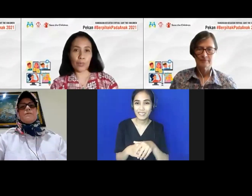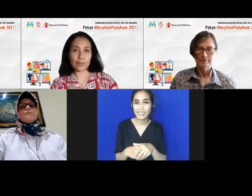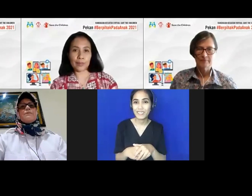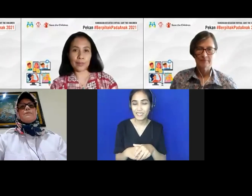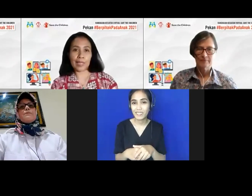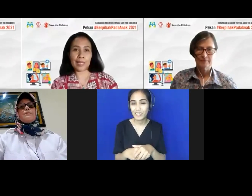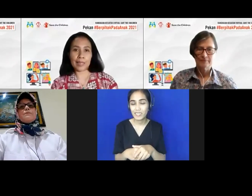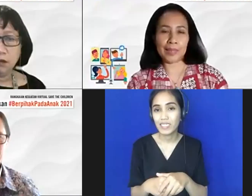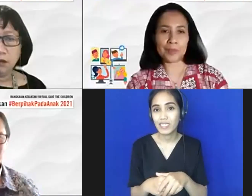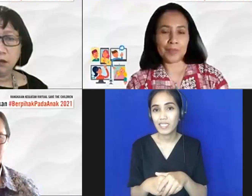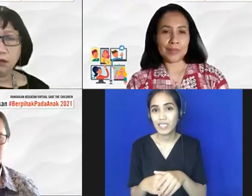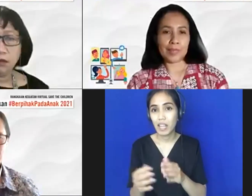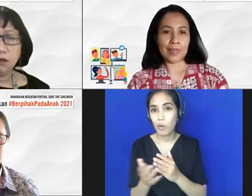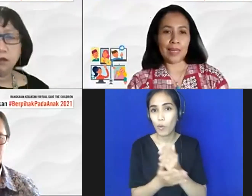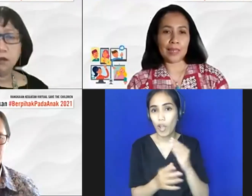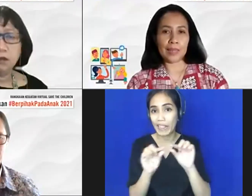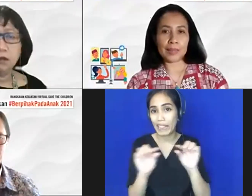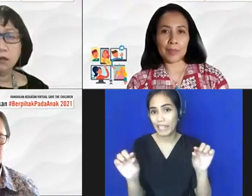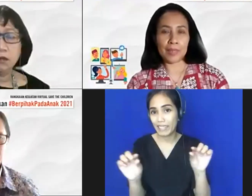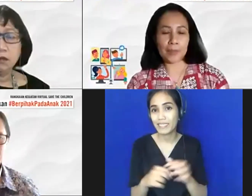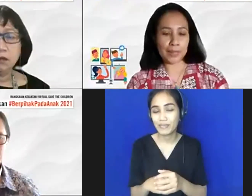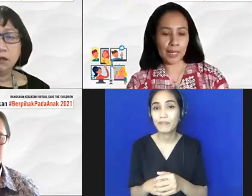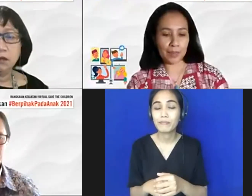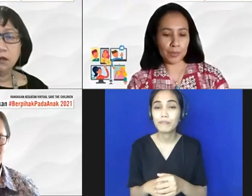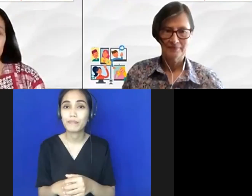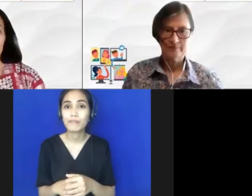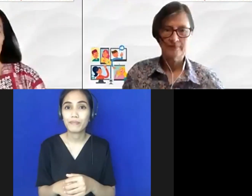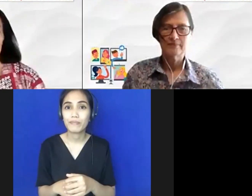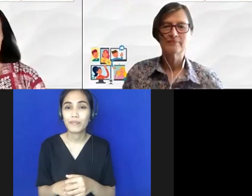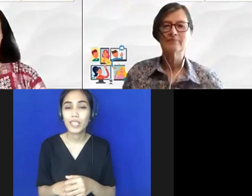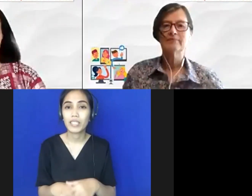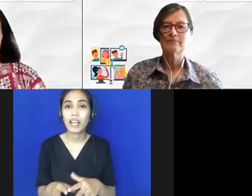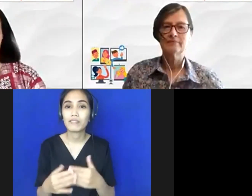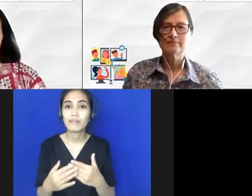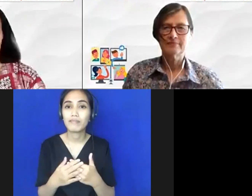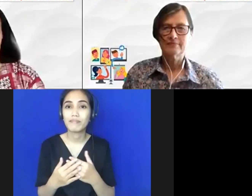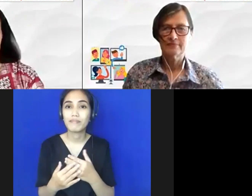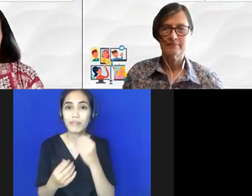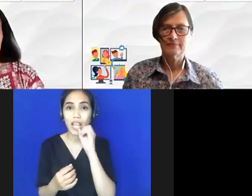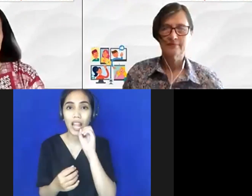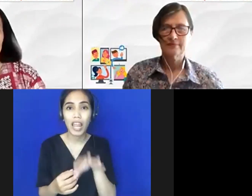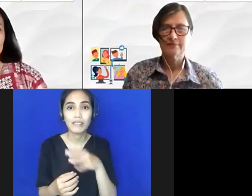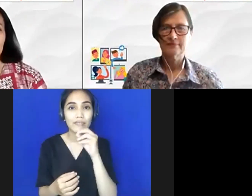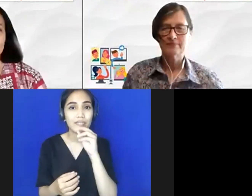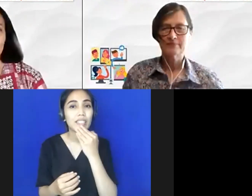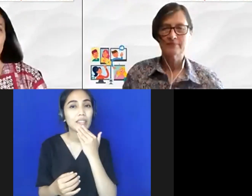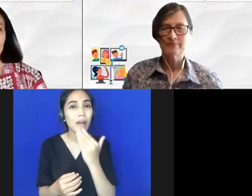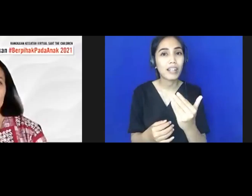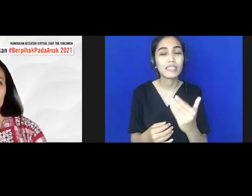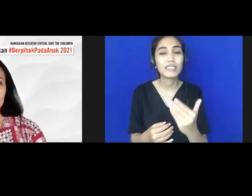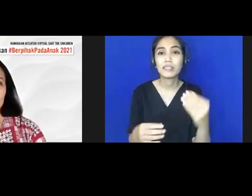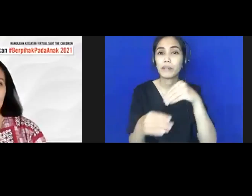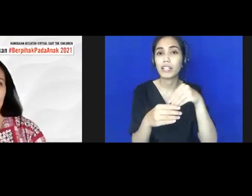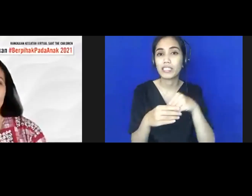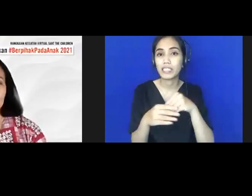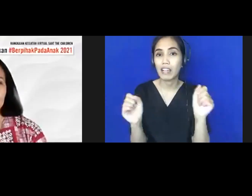saksikan lewat link tadi. Sekali lagi atas nama panitia kami mengucapkan terima kasih atas partisipasi aktif